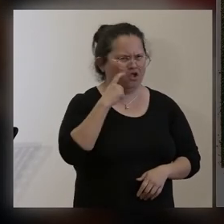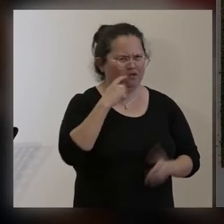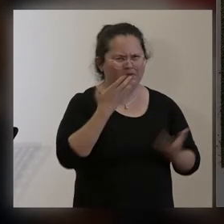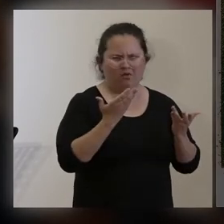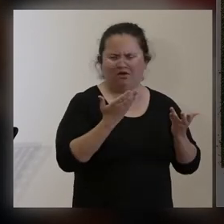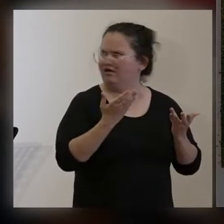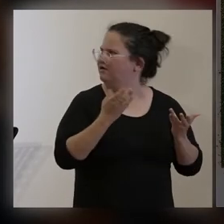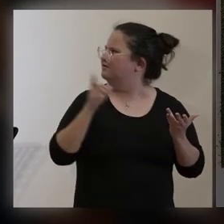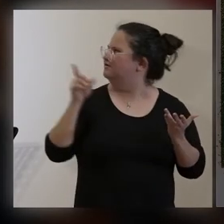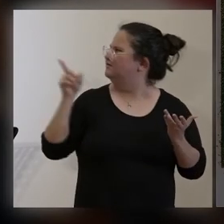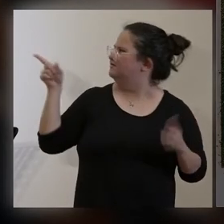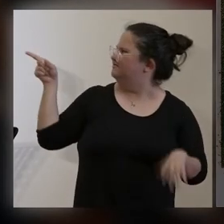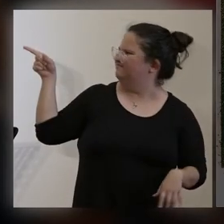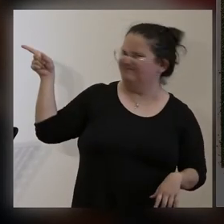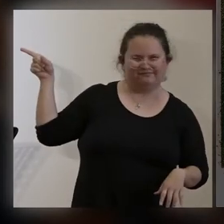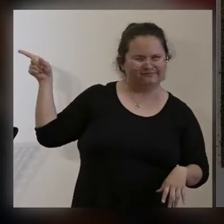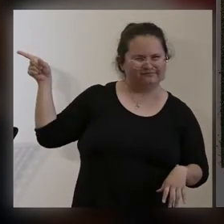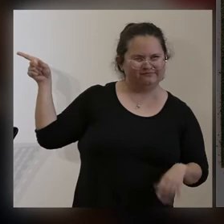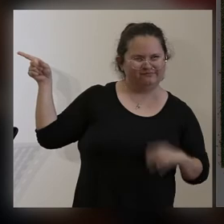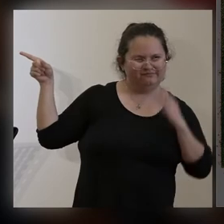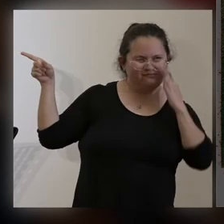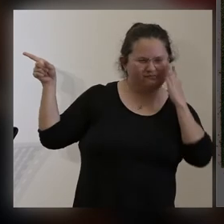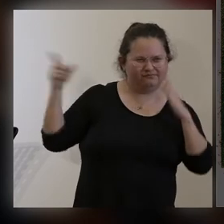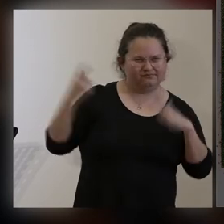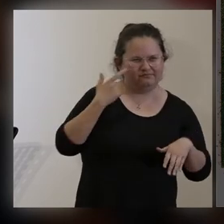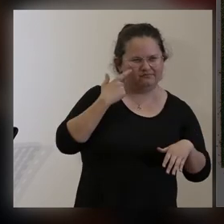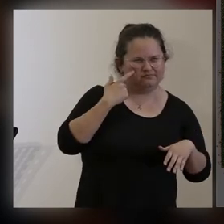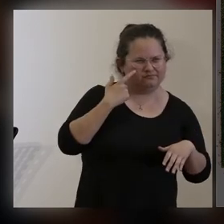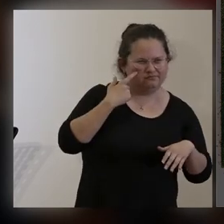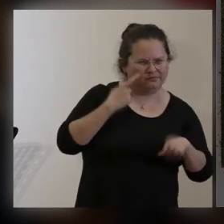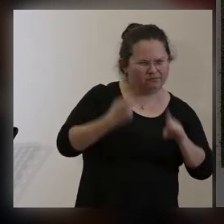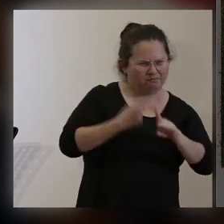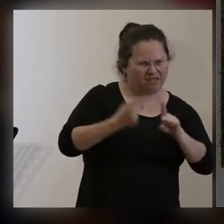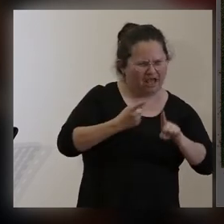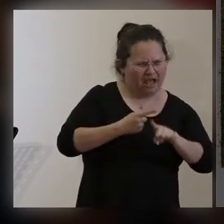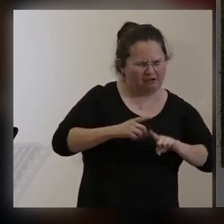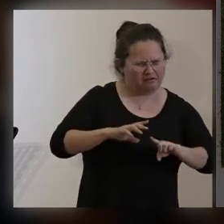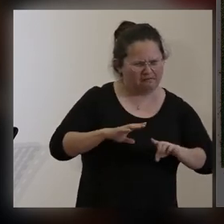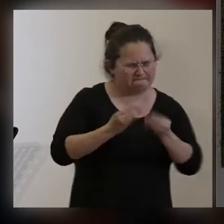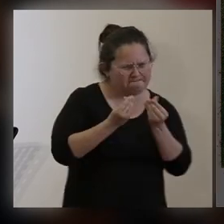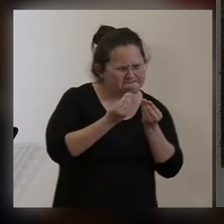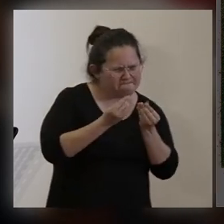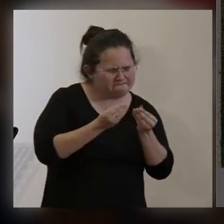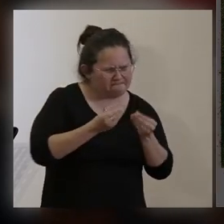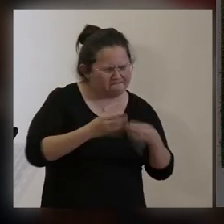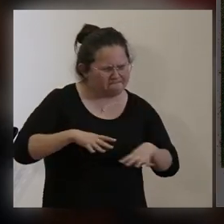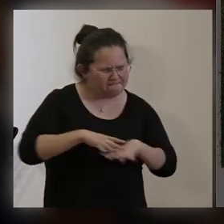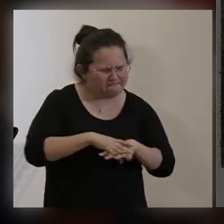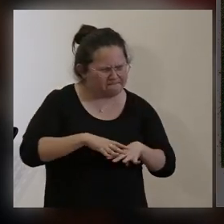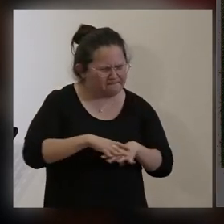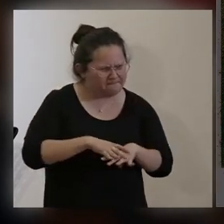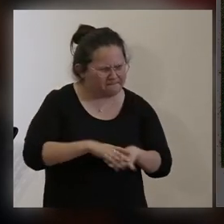Peut-être que celui-ci, vous voyez la texture spéciale qui ne ressemble